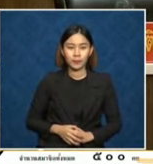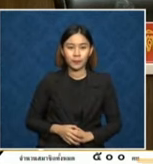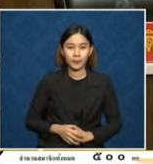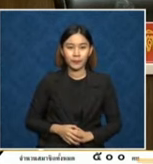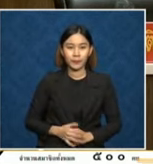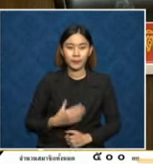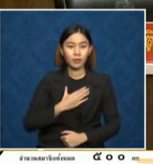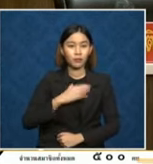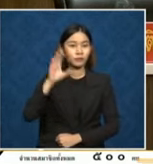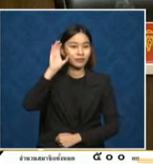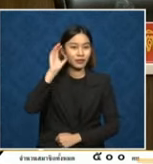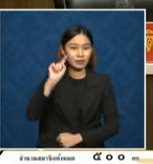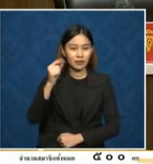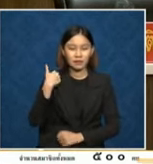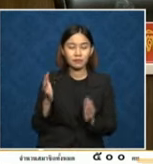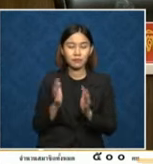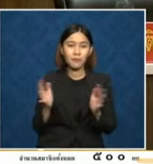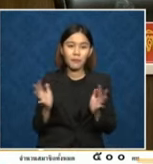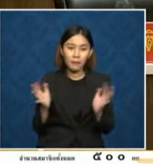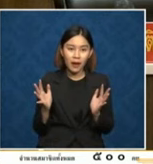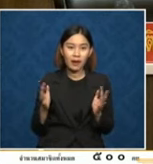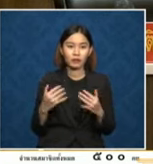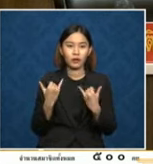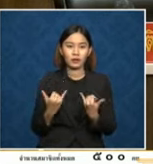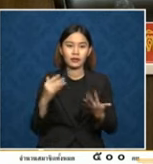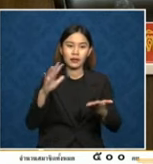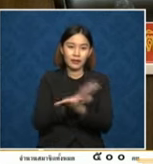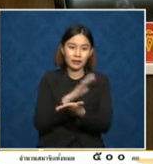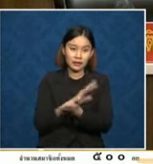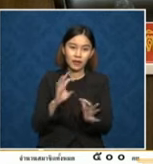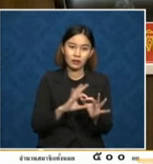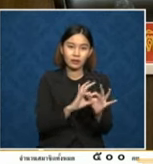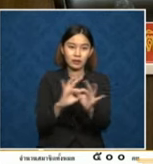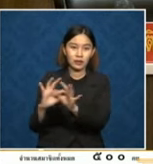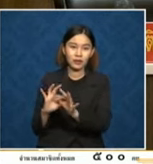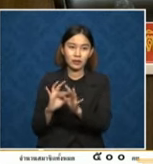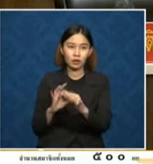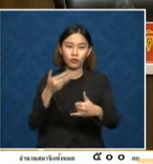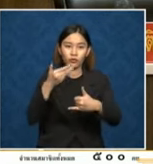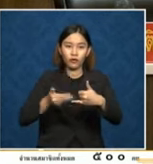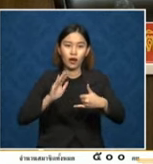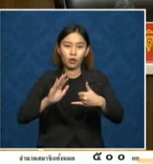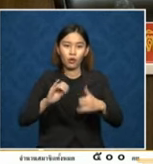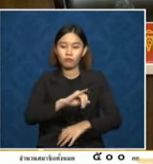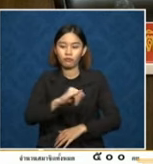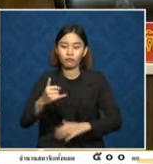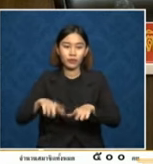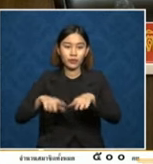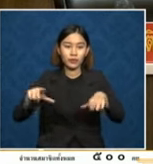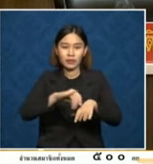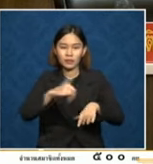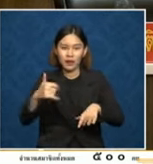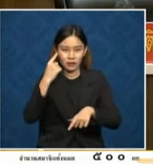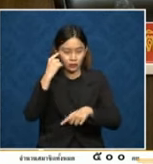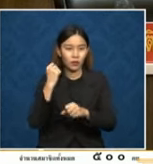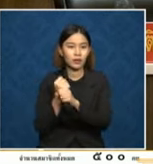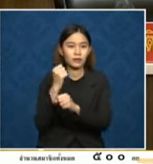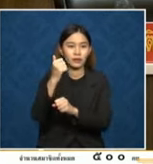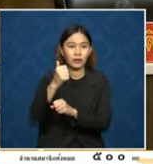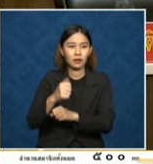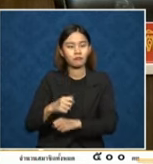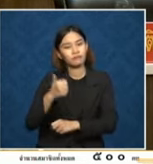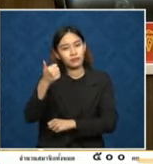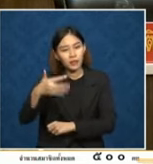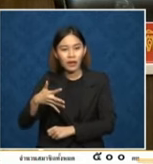ซึ่งกับผมเชื่อว่ายังมีอีกมากนะครับท่านประธานที่ยังมีเอกสารคาบเกี่ยวคุณสมบัติของพี่น้องบางพื้นที่ได้บ้างไม่